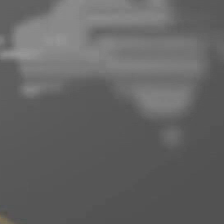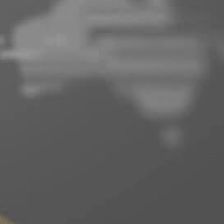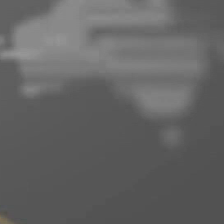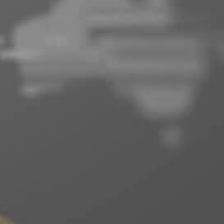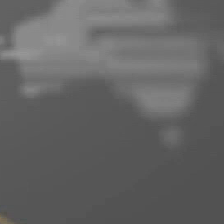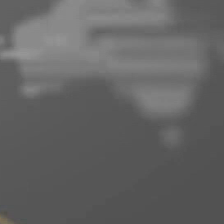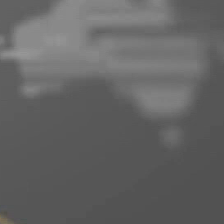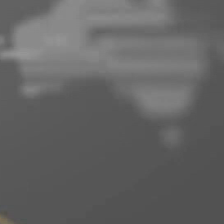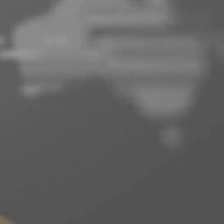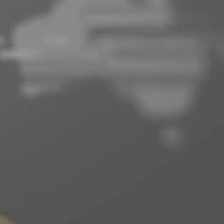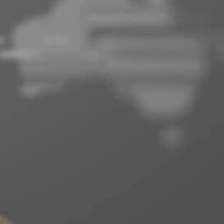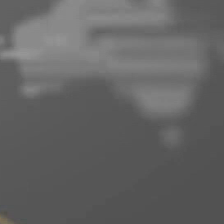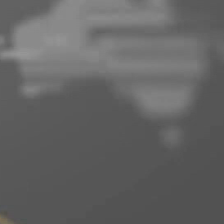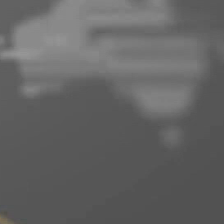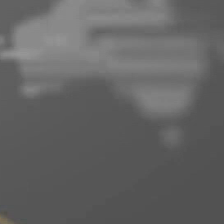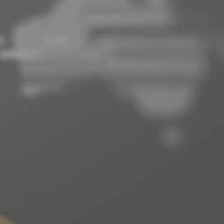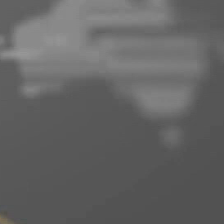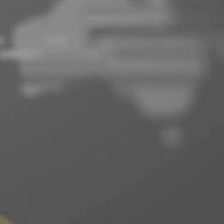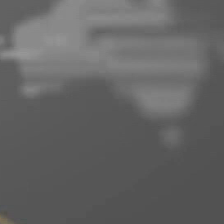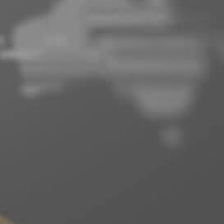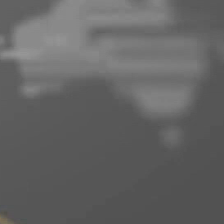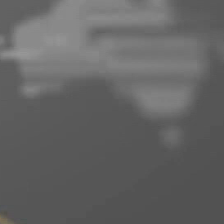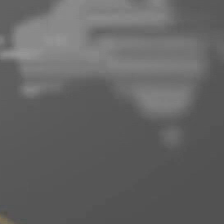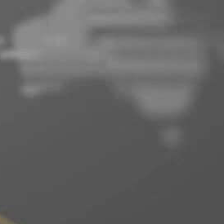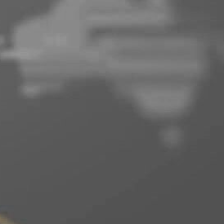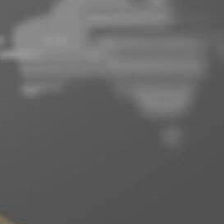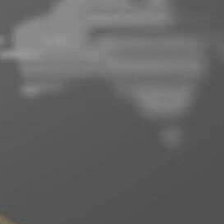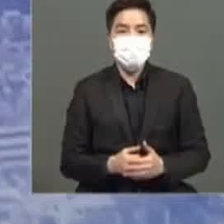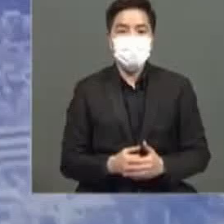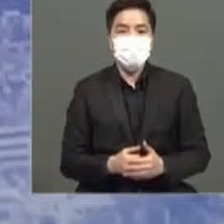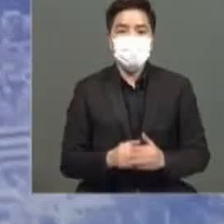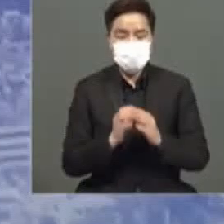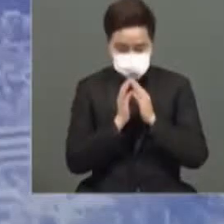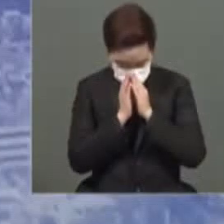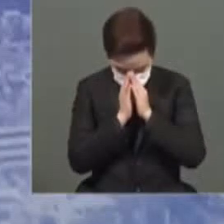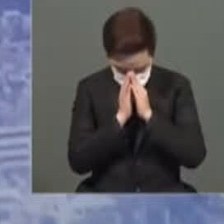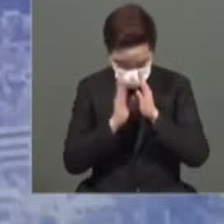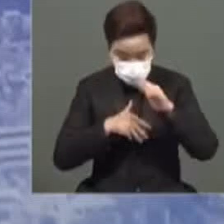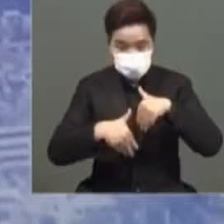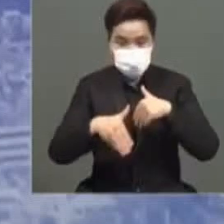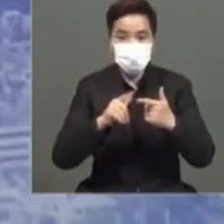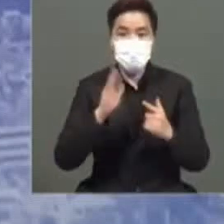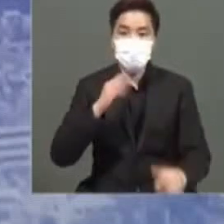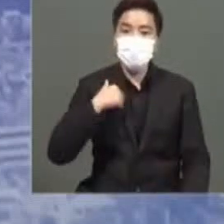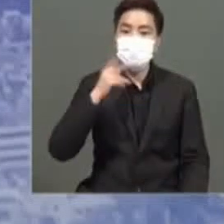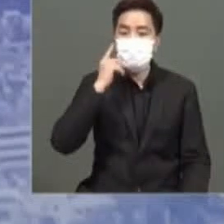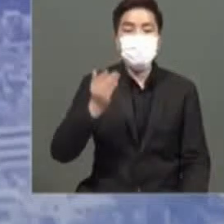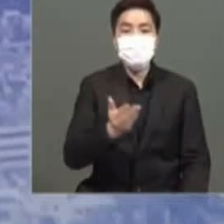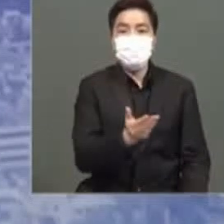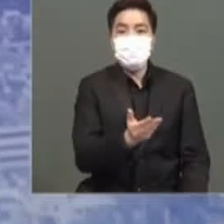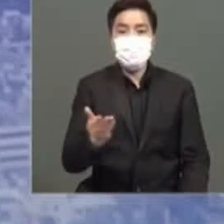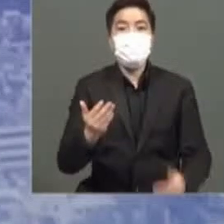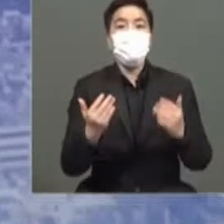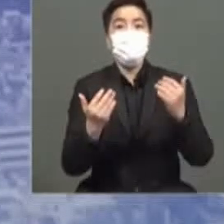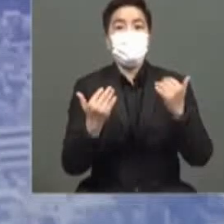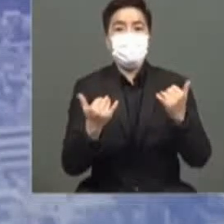าลหยุดยาวนี่เดี๋ยวเดือนนี้มีนาคมแล้วพี่โส ตั้งรับตัวเลขไว้เลยต่อไปเนี่ย เมษาย